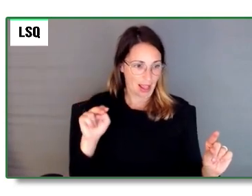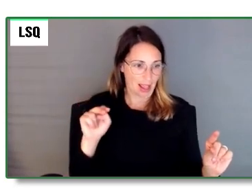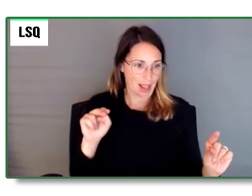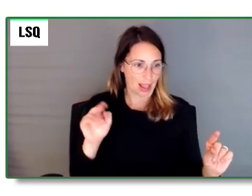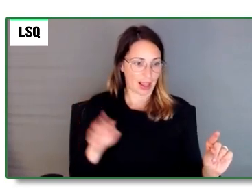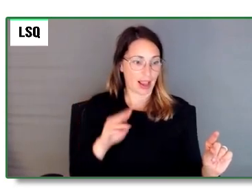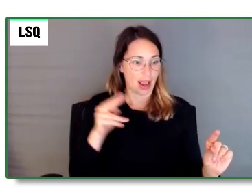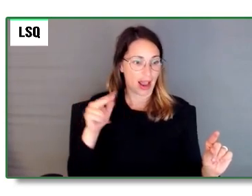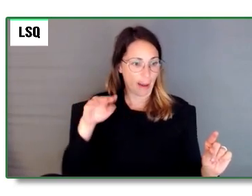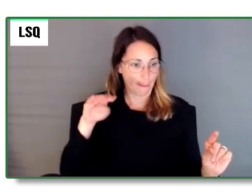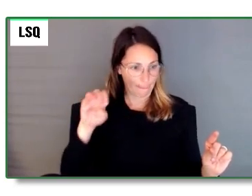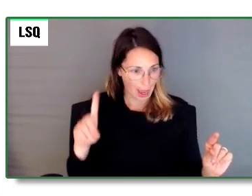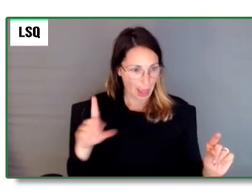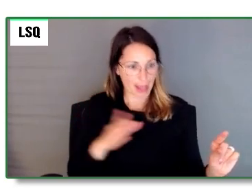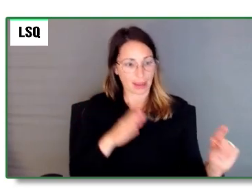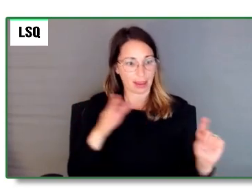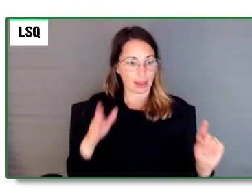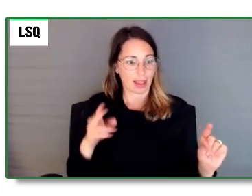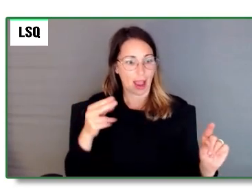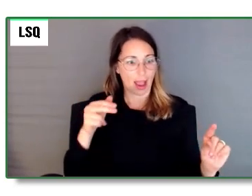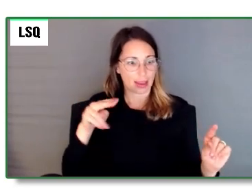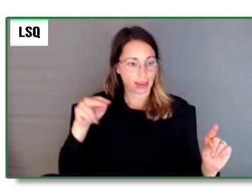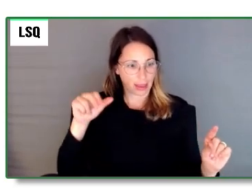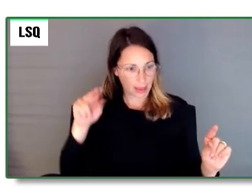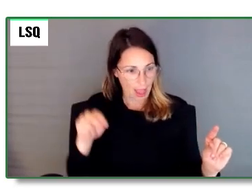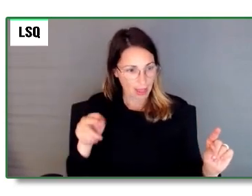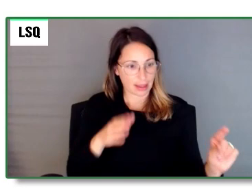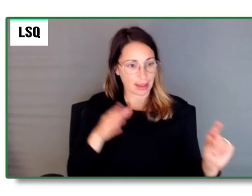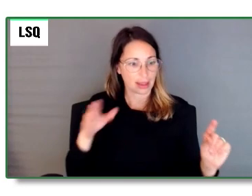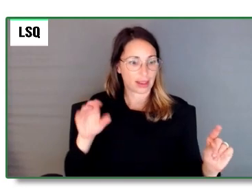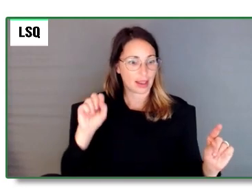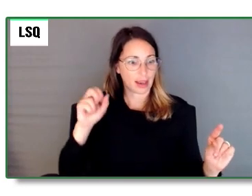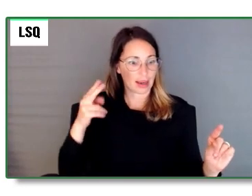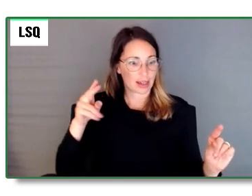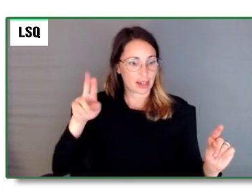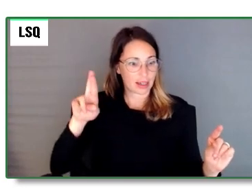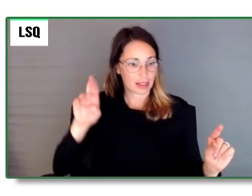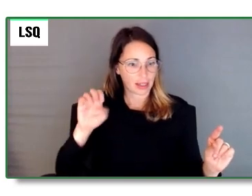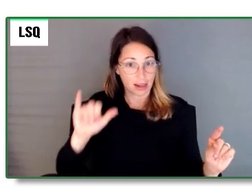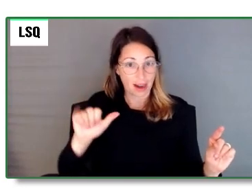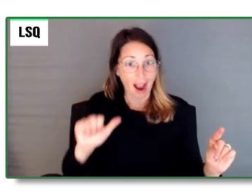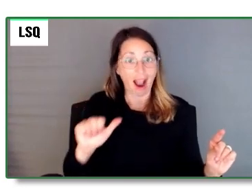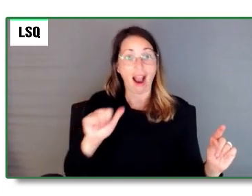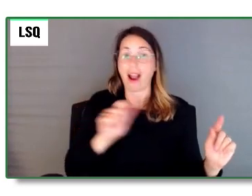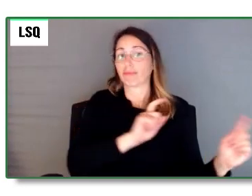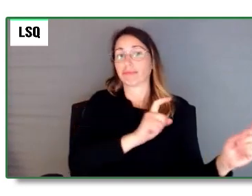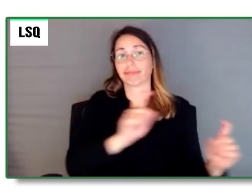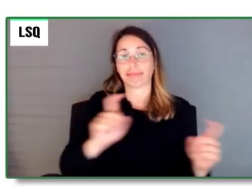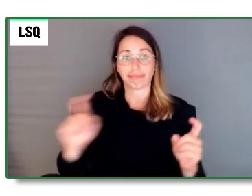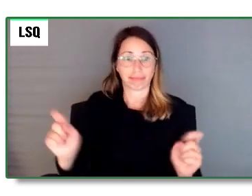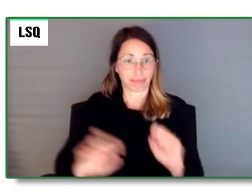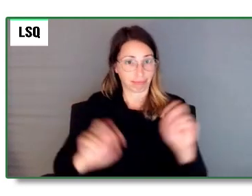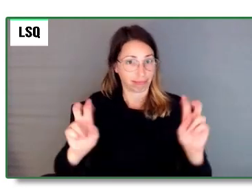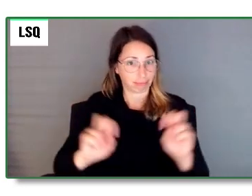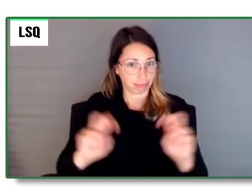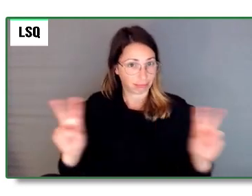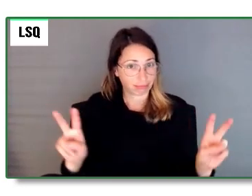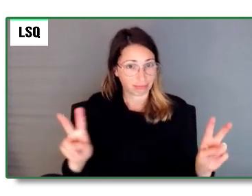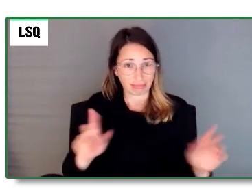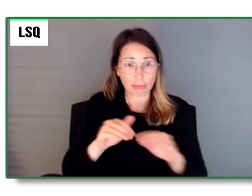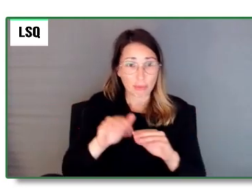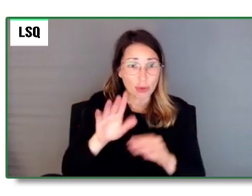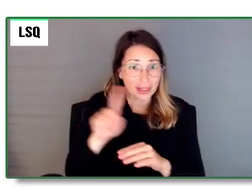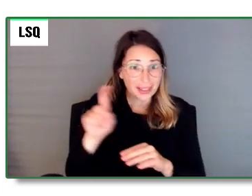Shreya qui ont envoyé les cadeaux aux plusieurs centaines de personnes qui se sont inscrites à